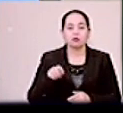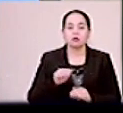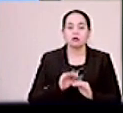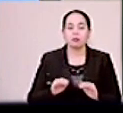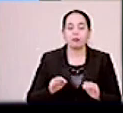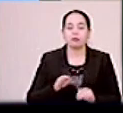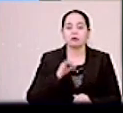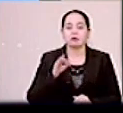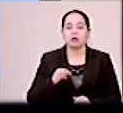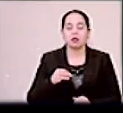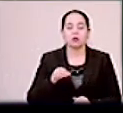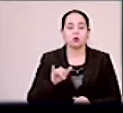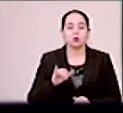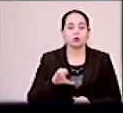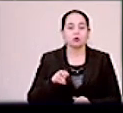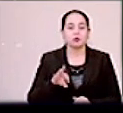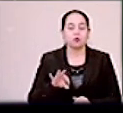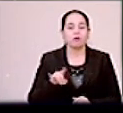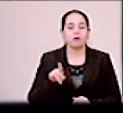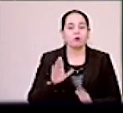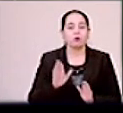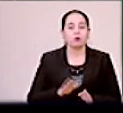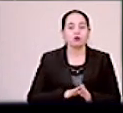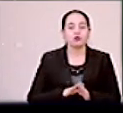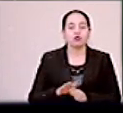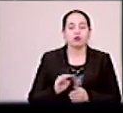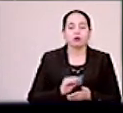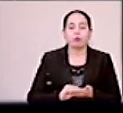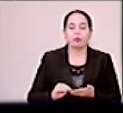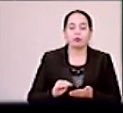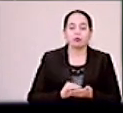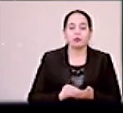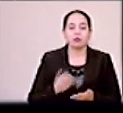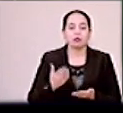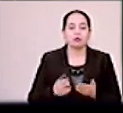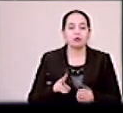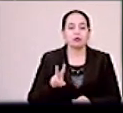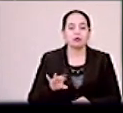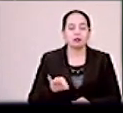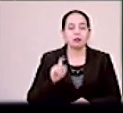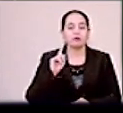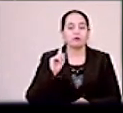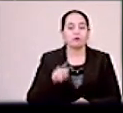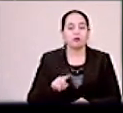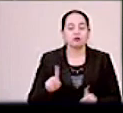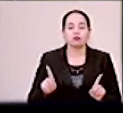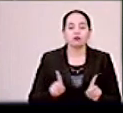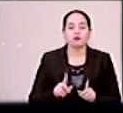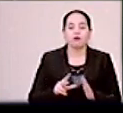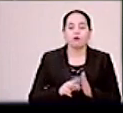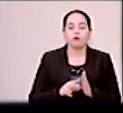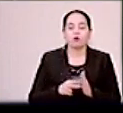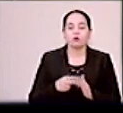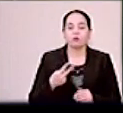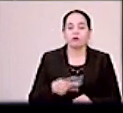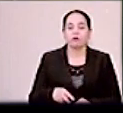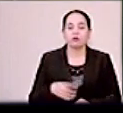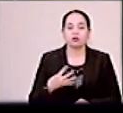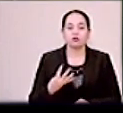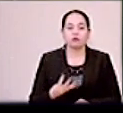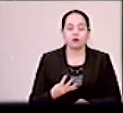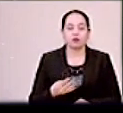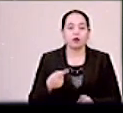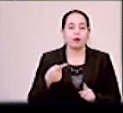ребята, сказано устно, но вы будете решать письменно. Если известно, что 8